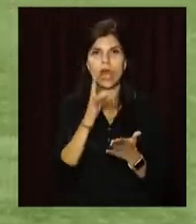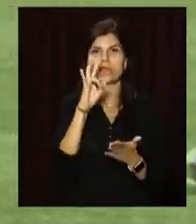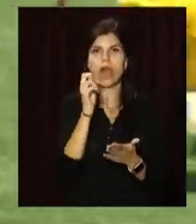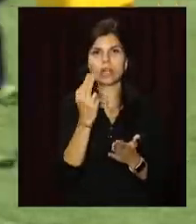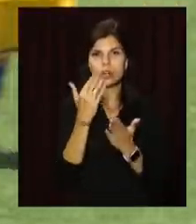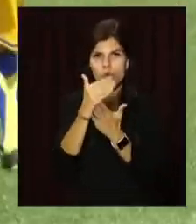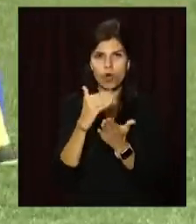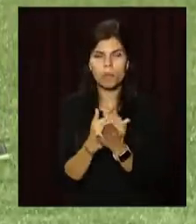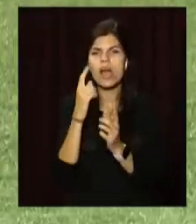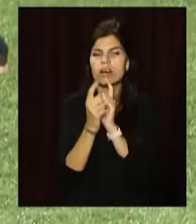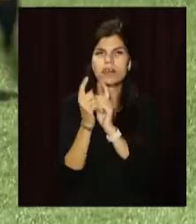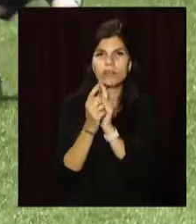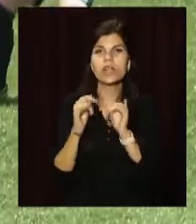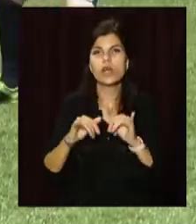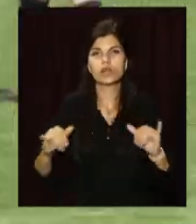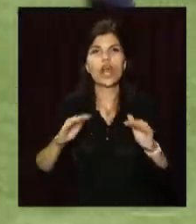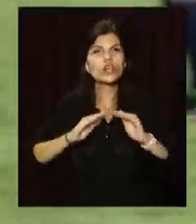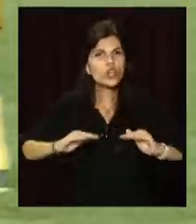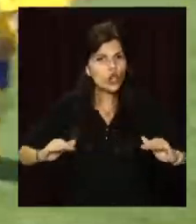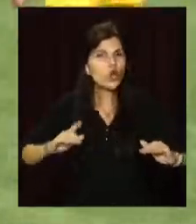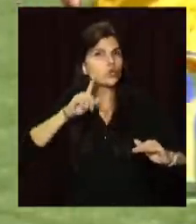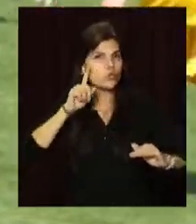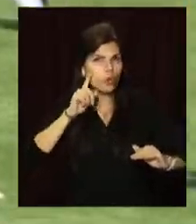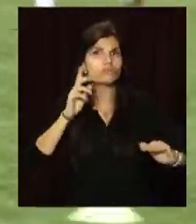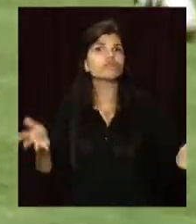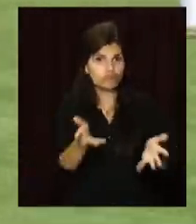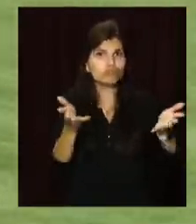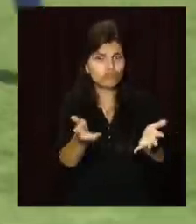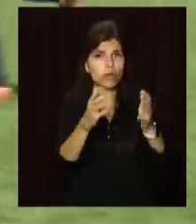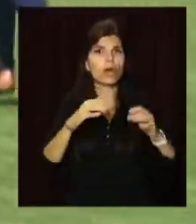та розвитку дитячих, юнацьких та молодіжних